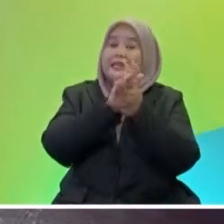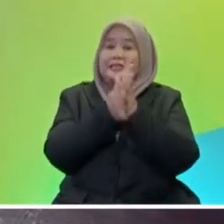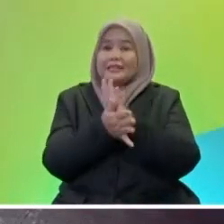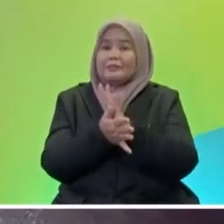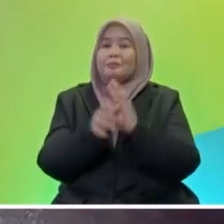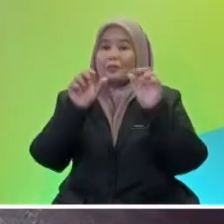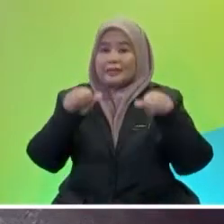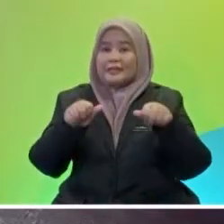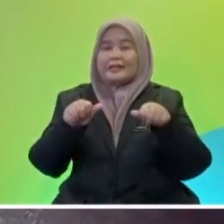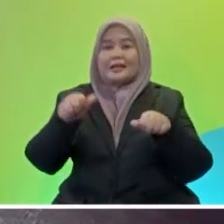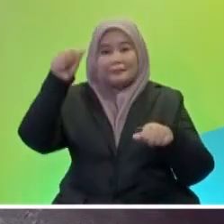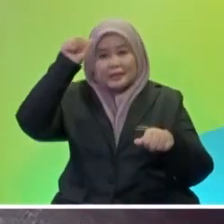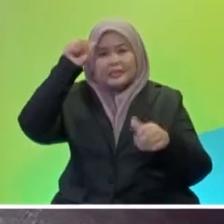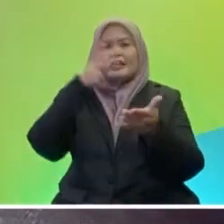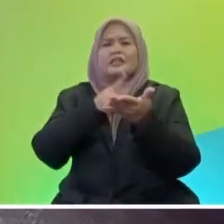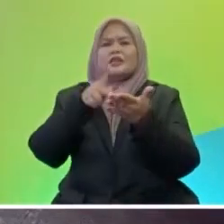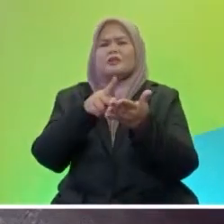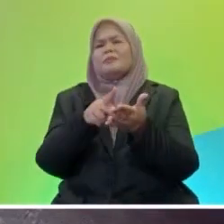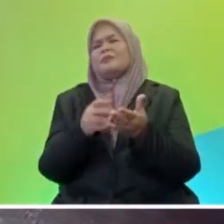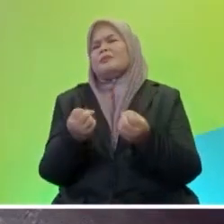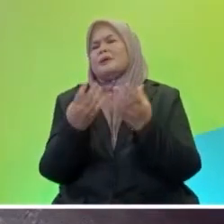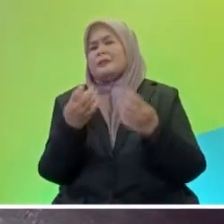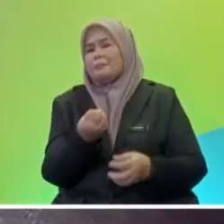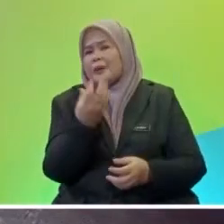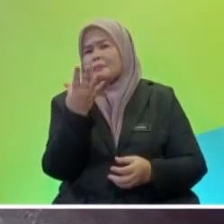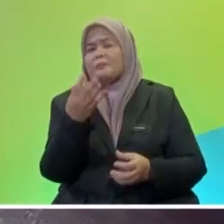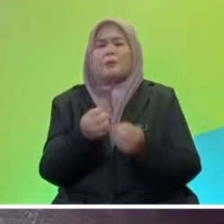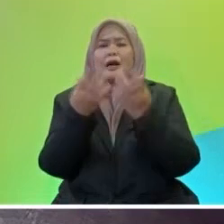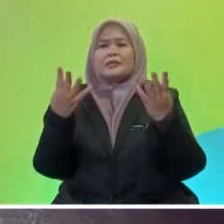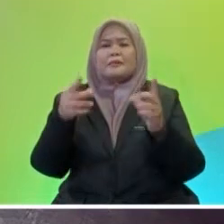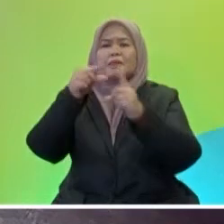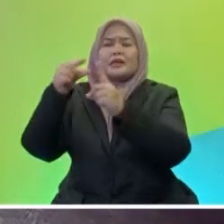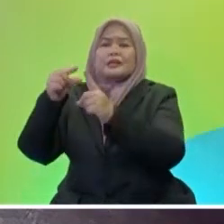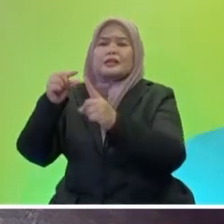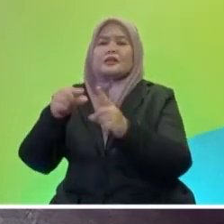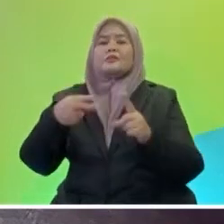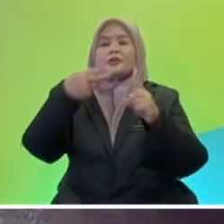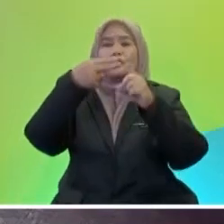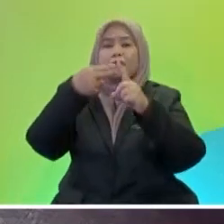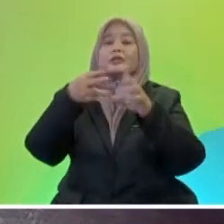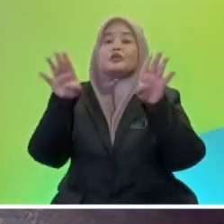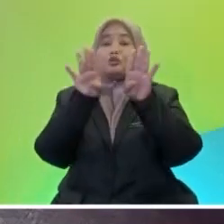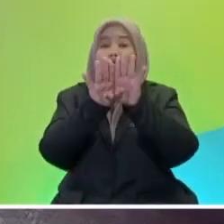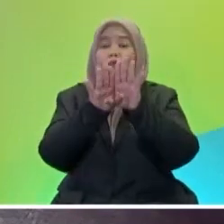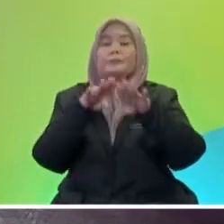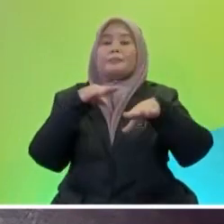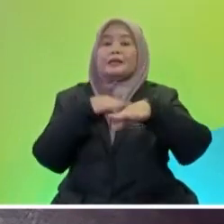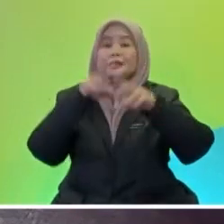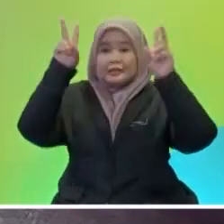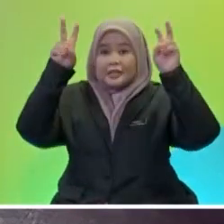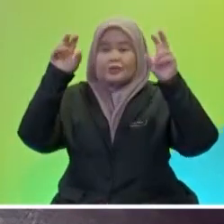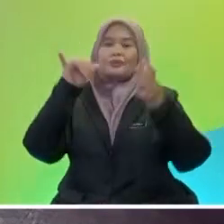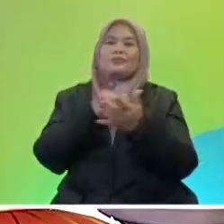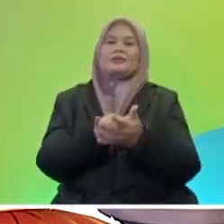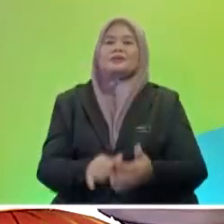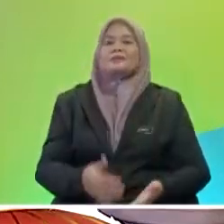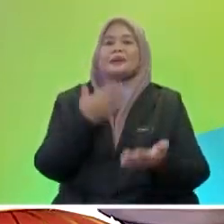Bonita Aiman Tire Berapa banyak perkataan yang mengandung suku kata tertutup pada Tajur